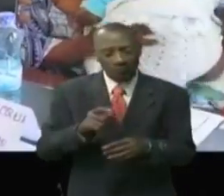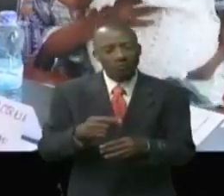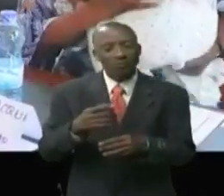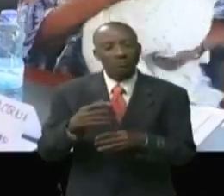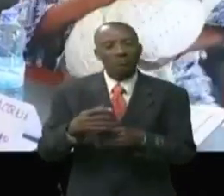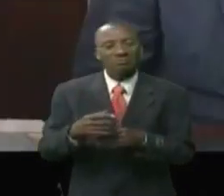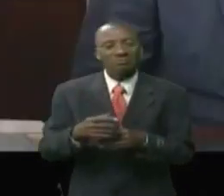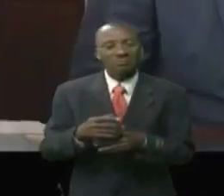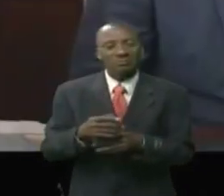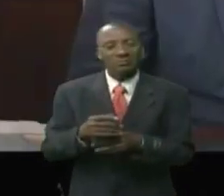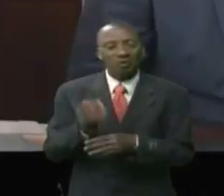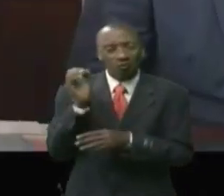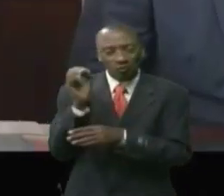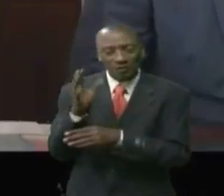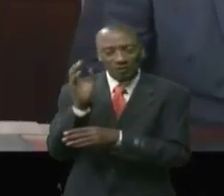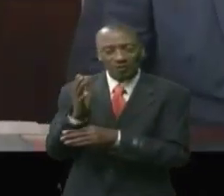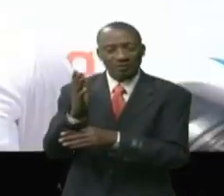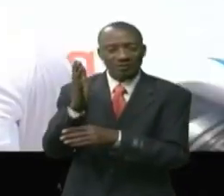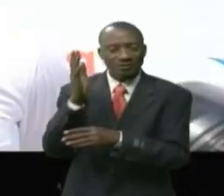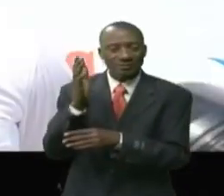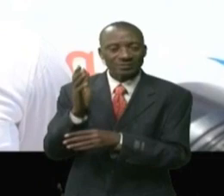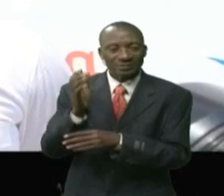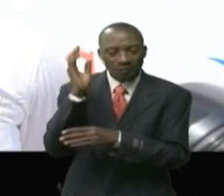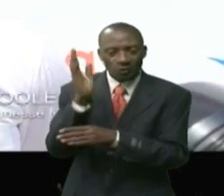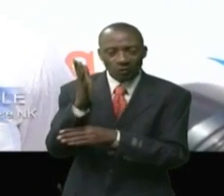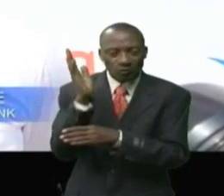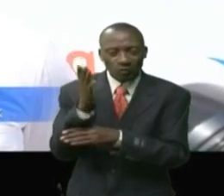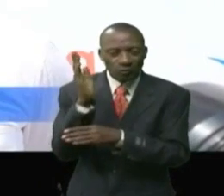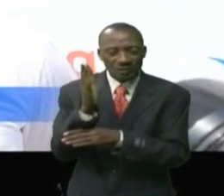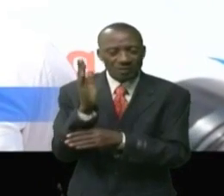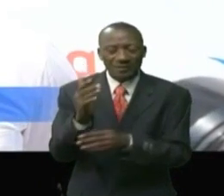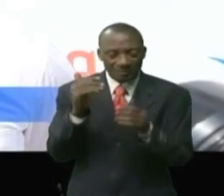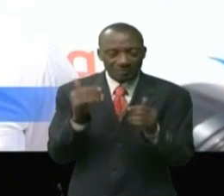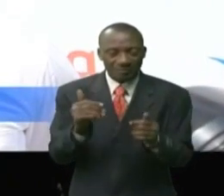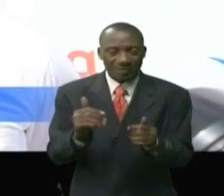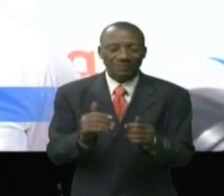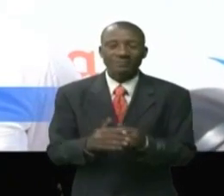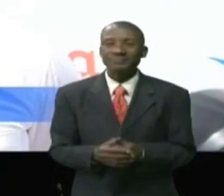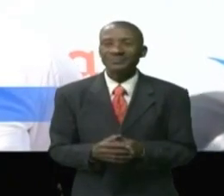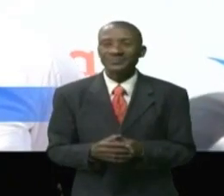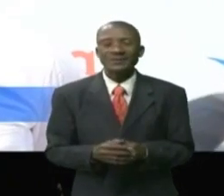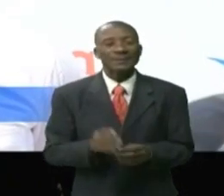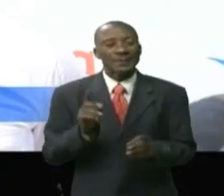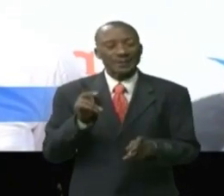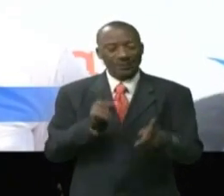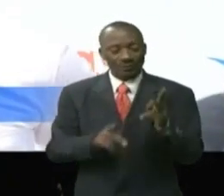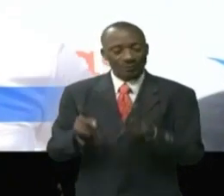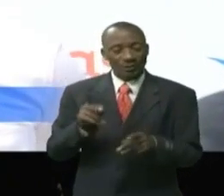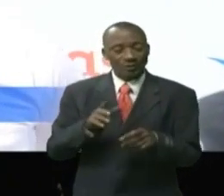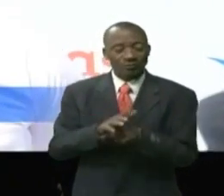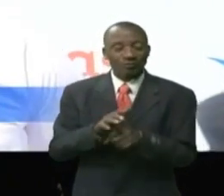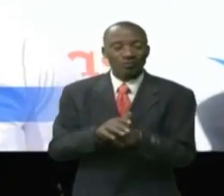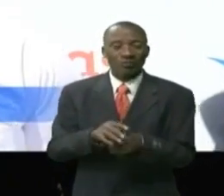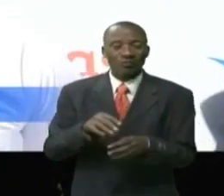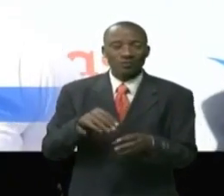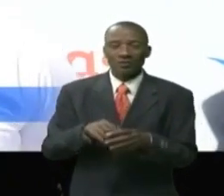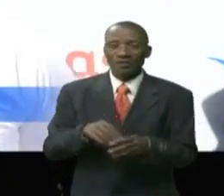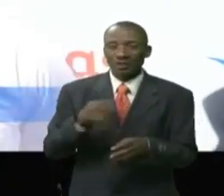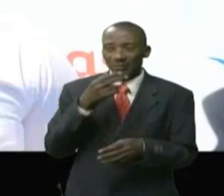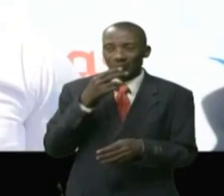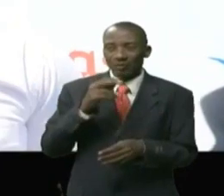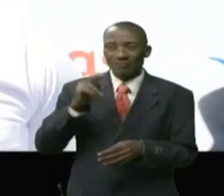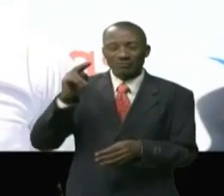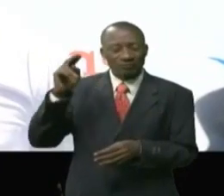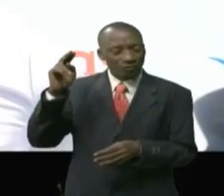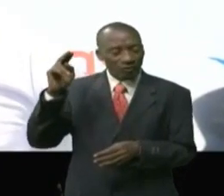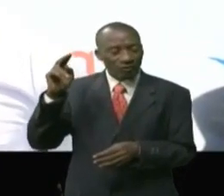sécurisé selon le Protocole de Maputo et que la population du Nord KIV est plus euh constitué des jeune